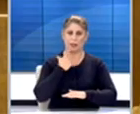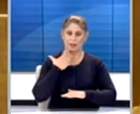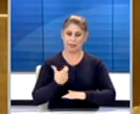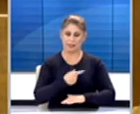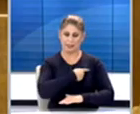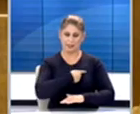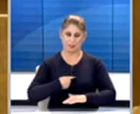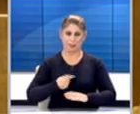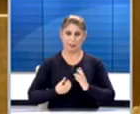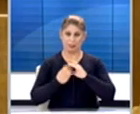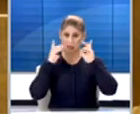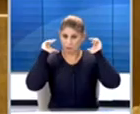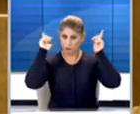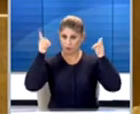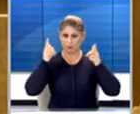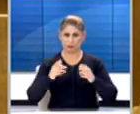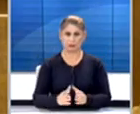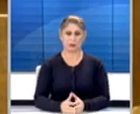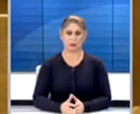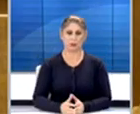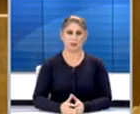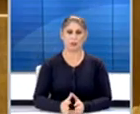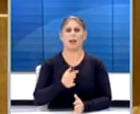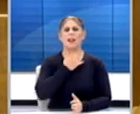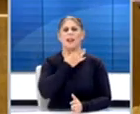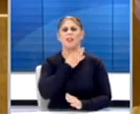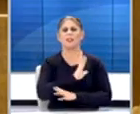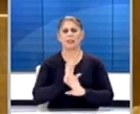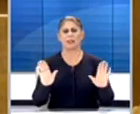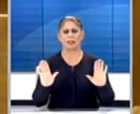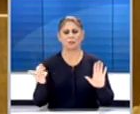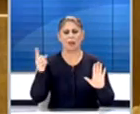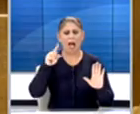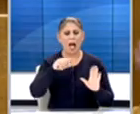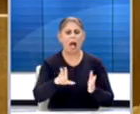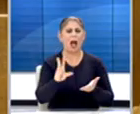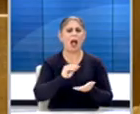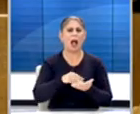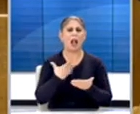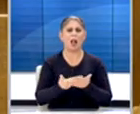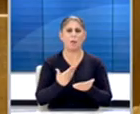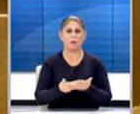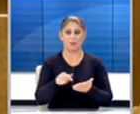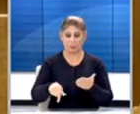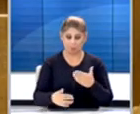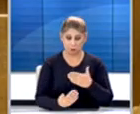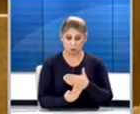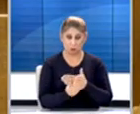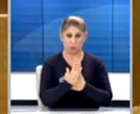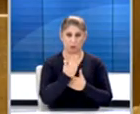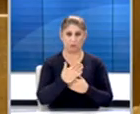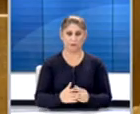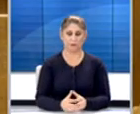διοίκηση της Νέας Δημοκρατίας. Αλλά δεν χρειαζόμαστε άλλες αποδείξεις, διότι σήμερα το πρωί